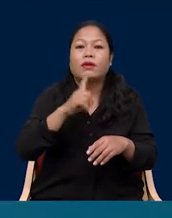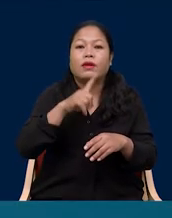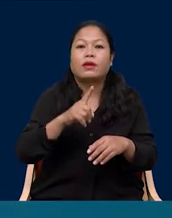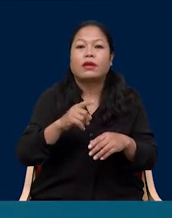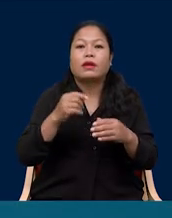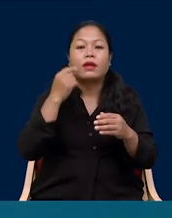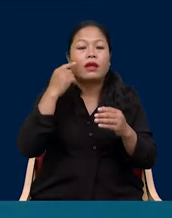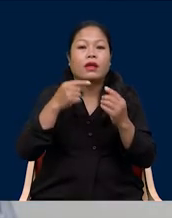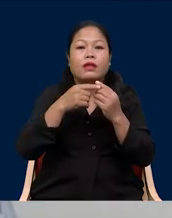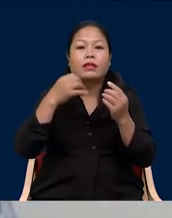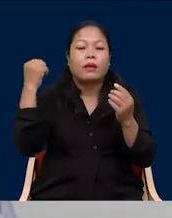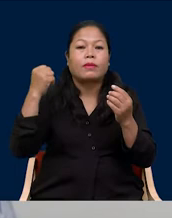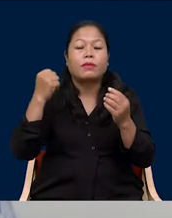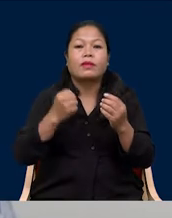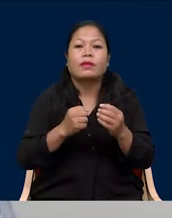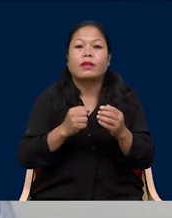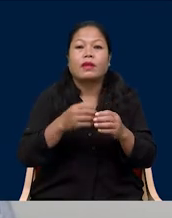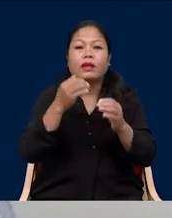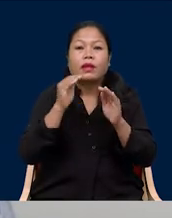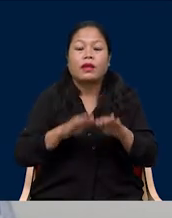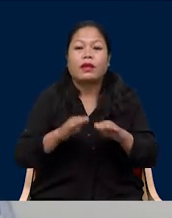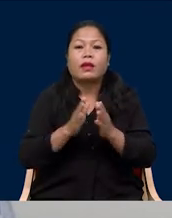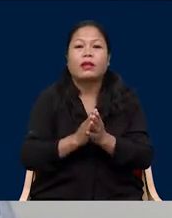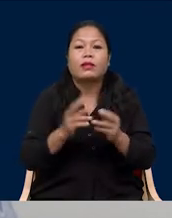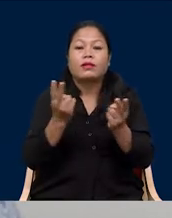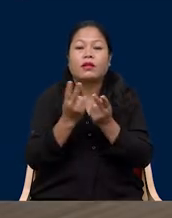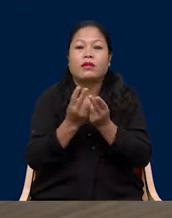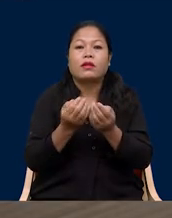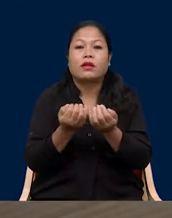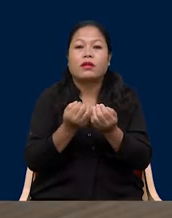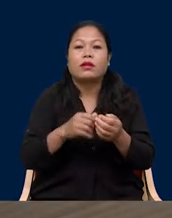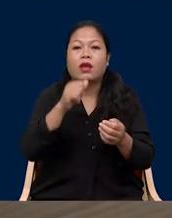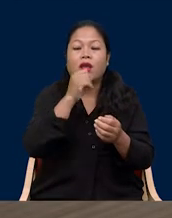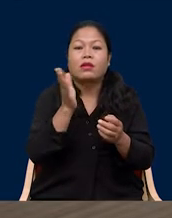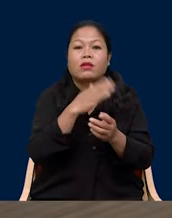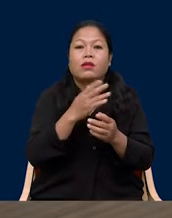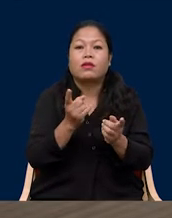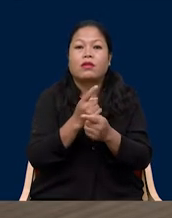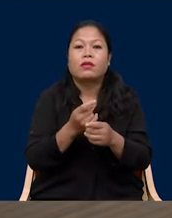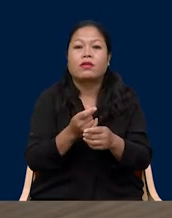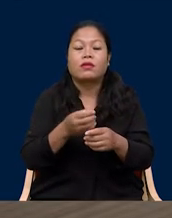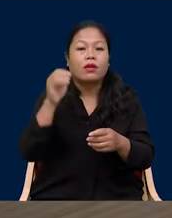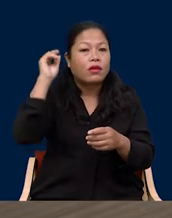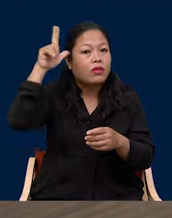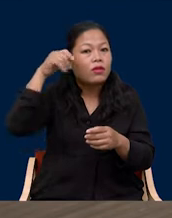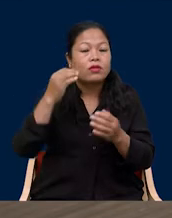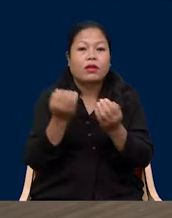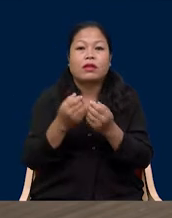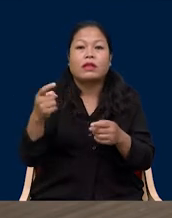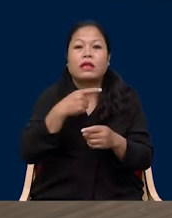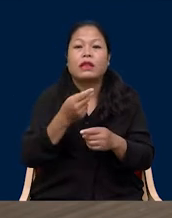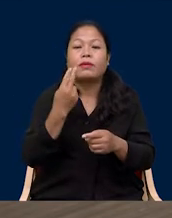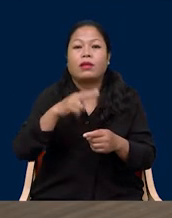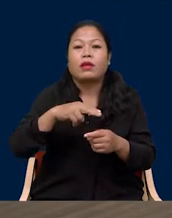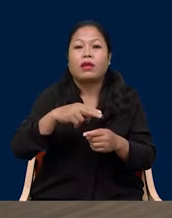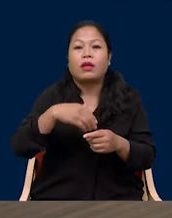1.5 डिग्री सेन्टिग्रेड मात्रै तापक्रम वृद्धिलाई कायम राख्ने र त्योभन्दा बढ्न नदिने, जसले गर्दाखेरि चाहिँ जलवायुजन्य हानि नोक्सानी बढ्न सक्छ अथवा